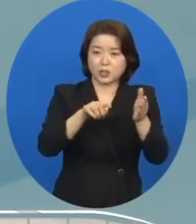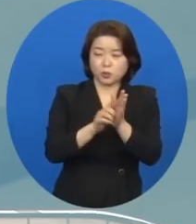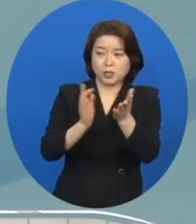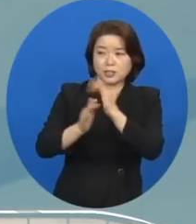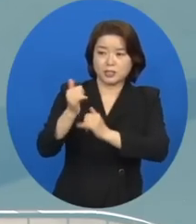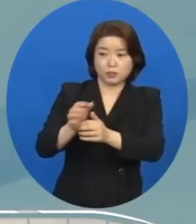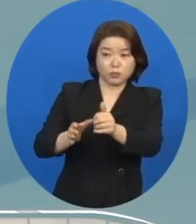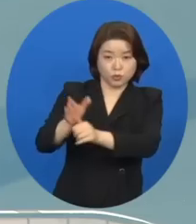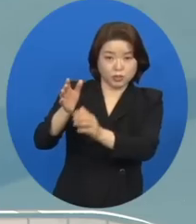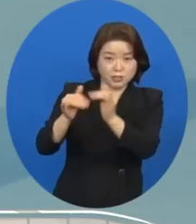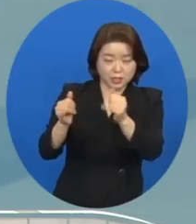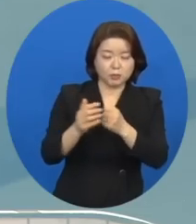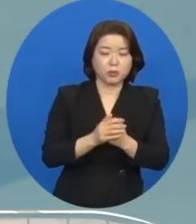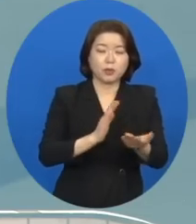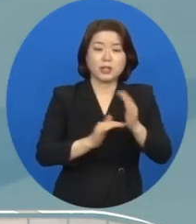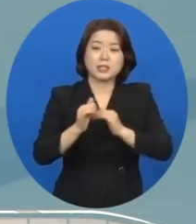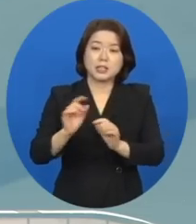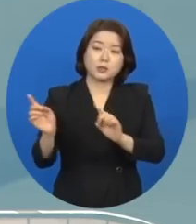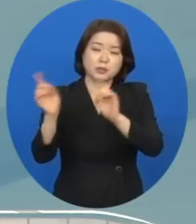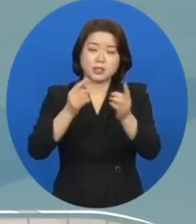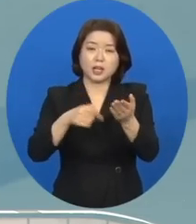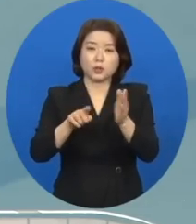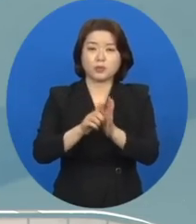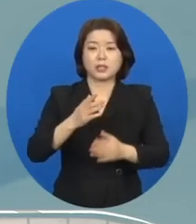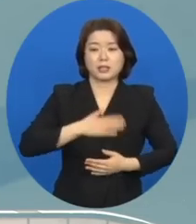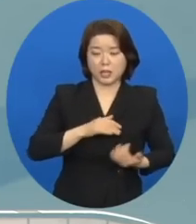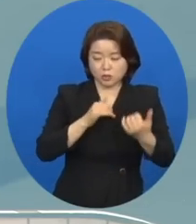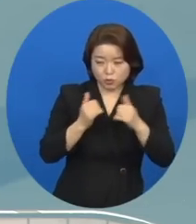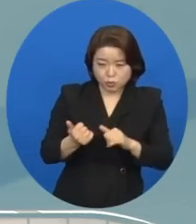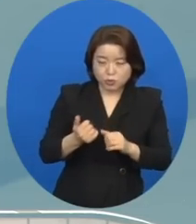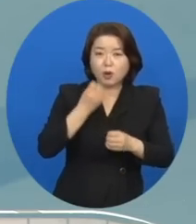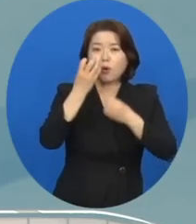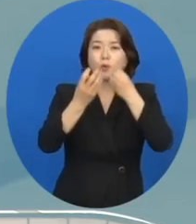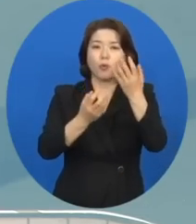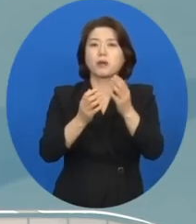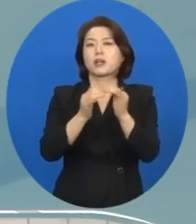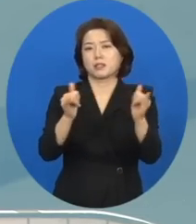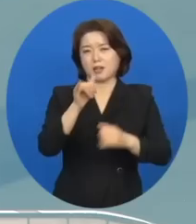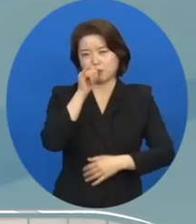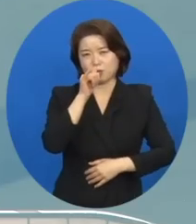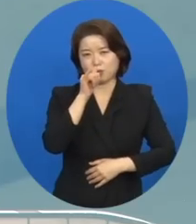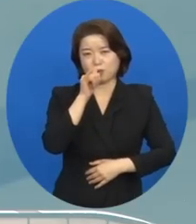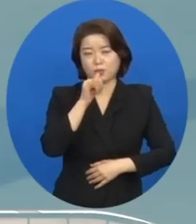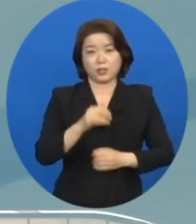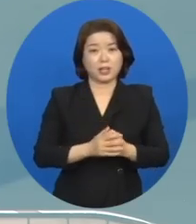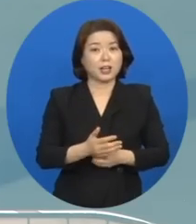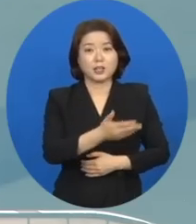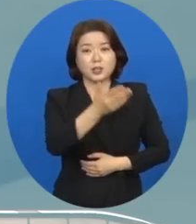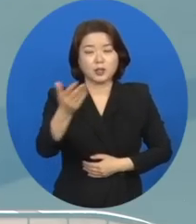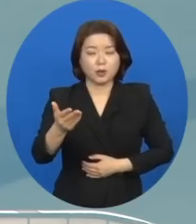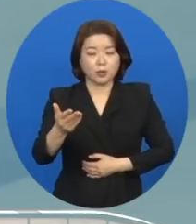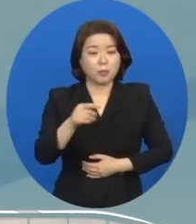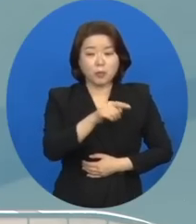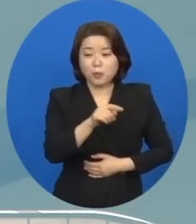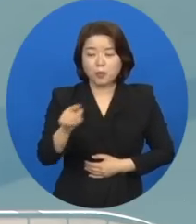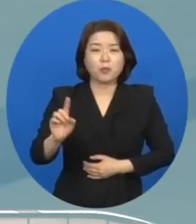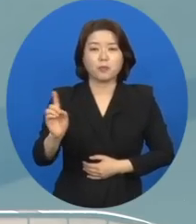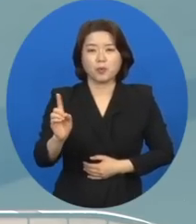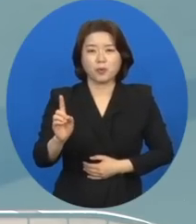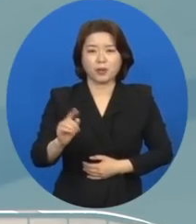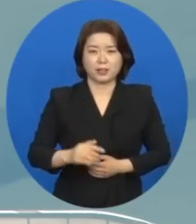있고 예수로 살기 위해 자아가 죽었음을 고백하는 이들이 있어요. 여러분들은 어느